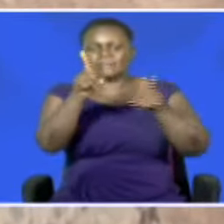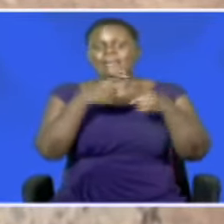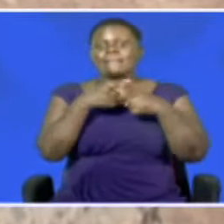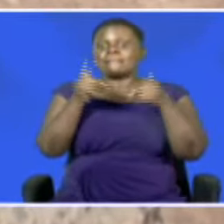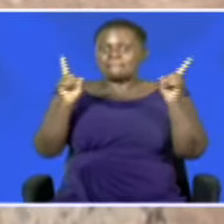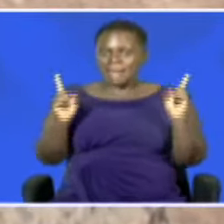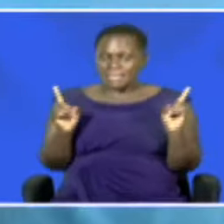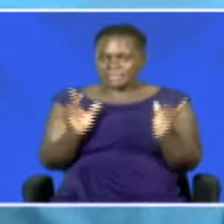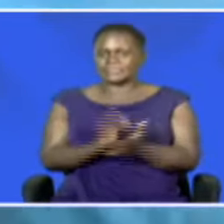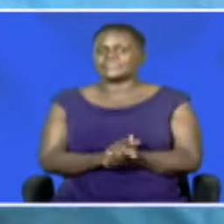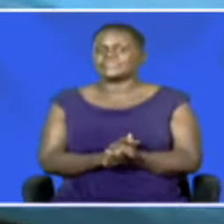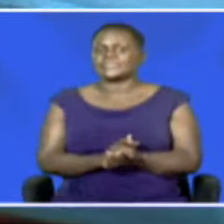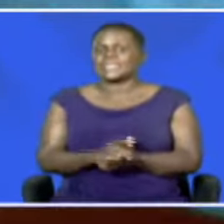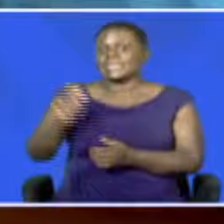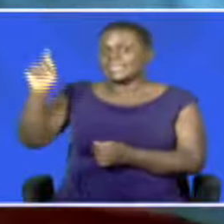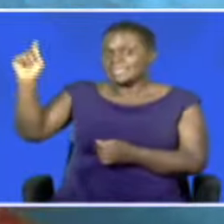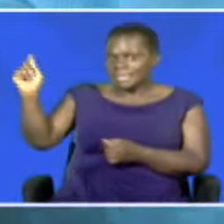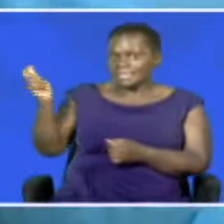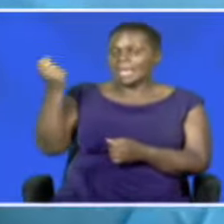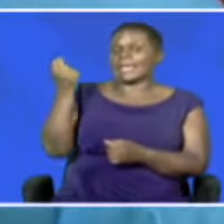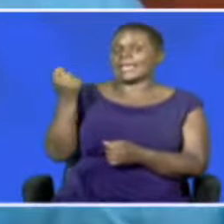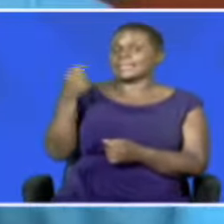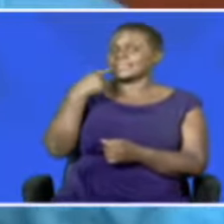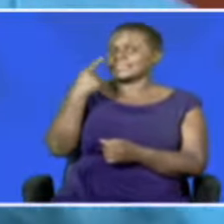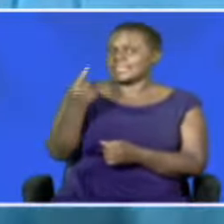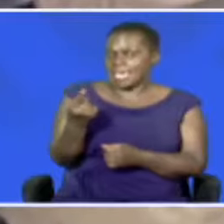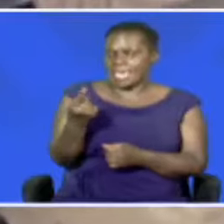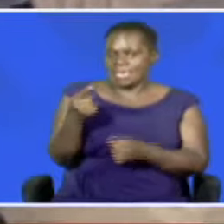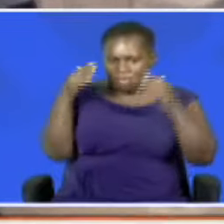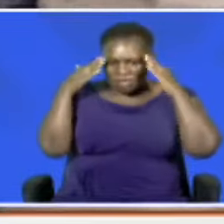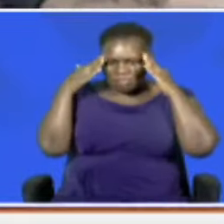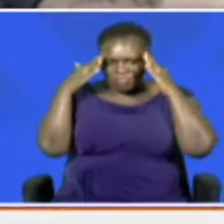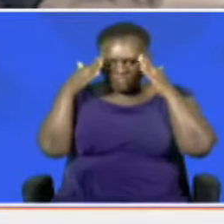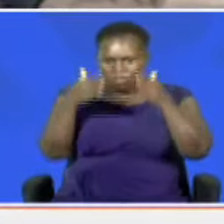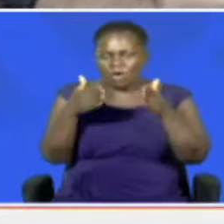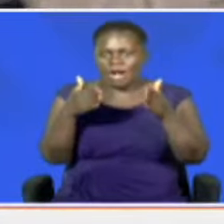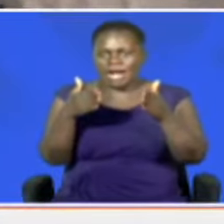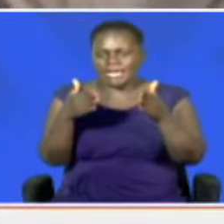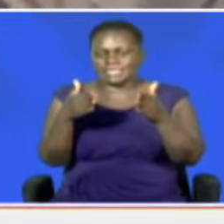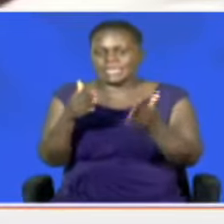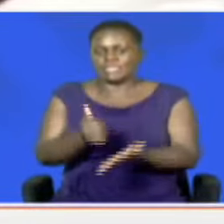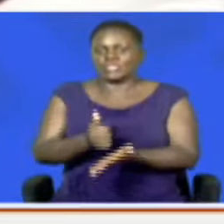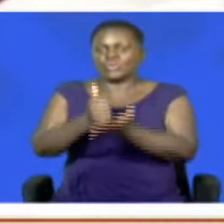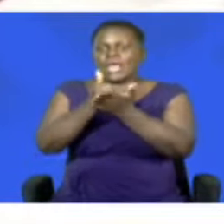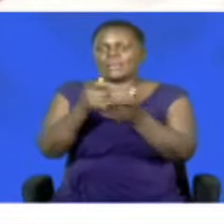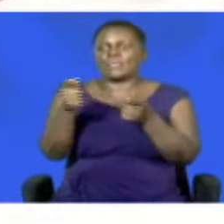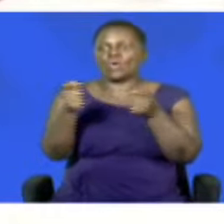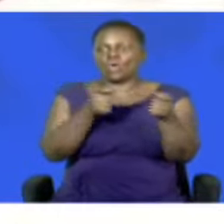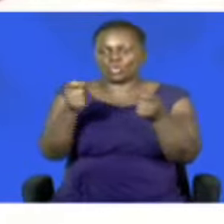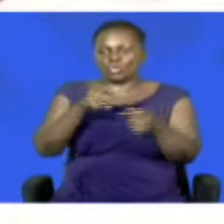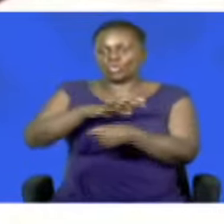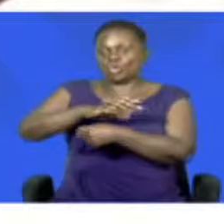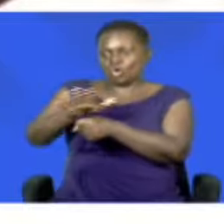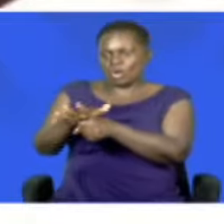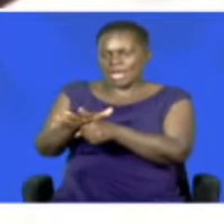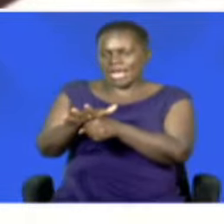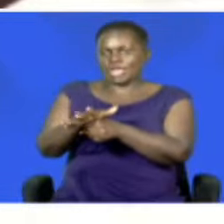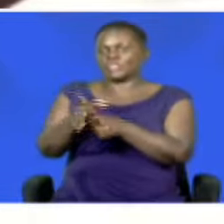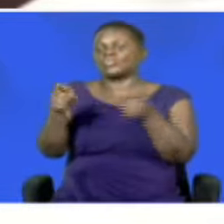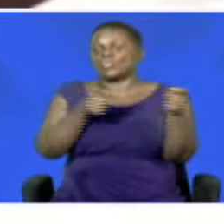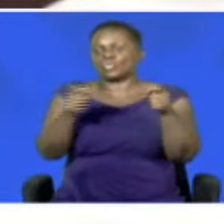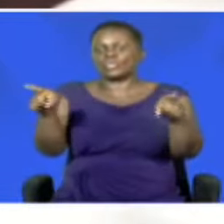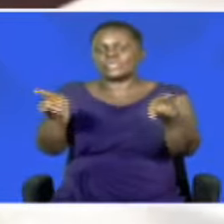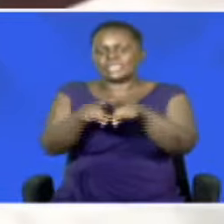hivyo, kwa upande wake Kenya inasema kwamba itazingatia mifumo iliyosaidia kukabiliana na janga la corona